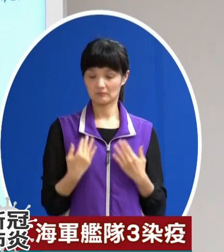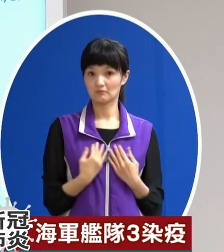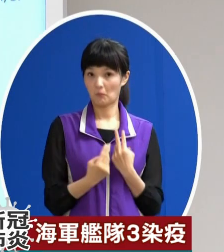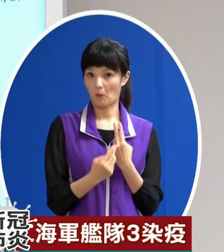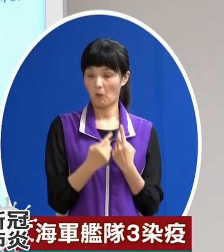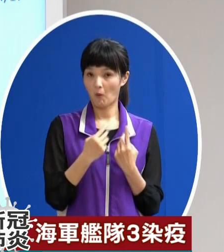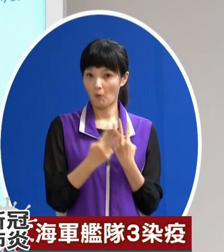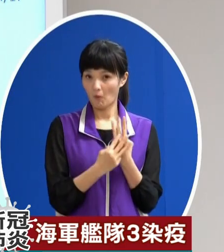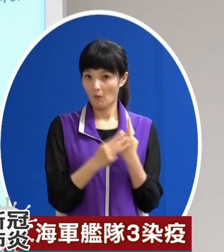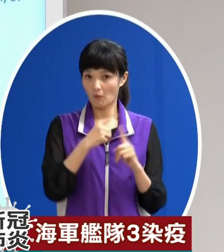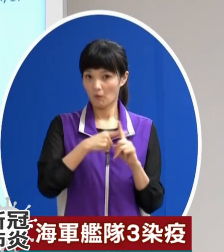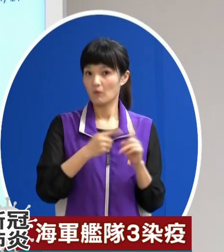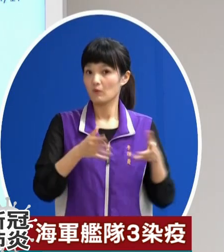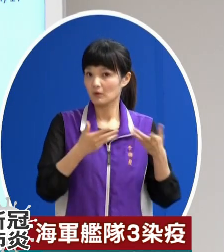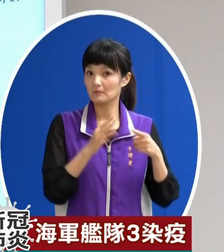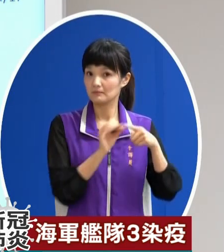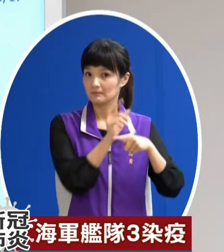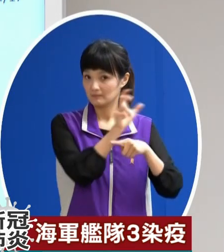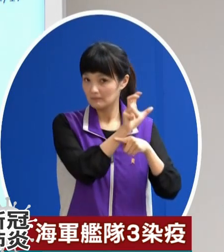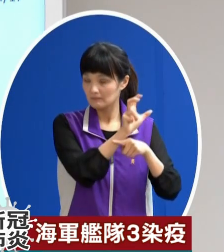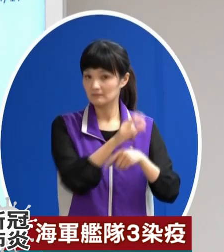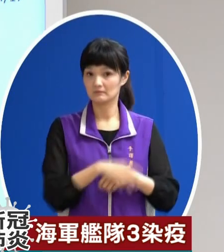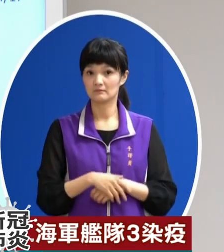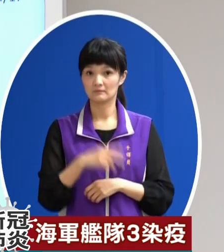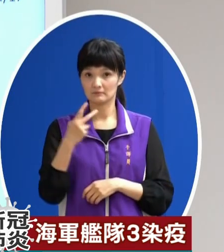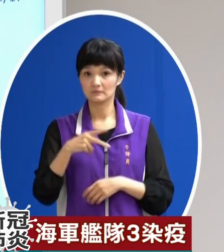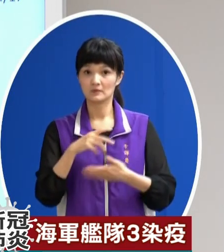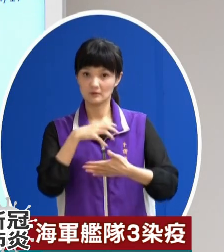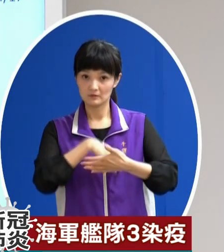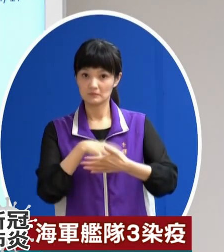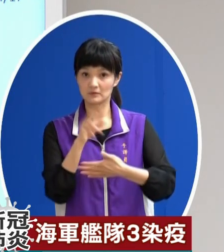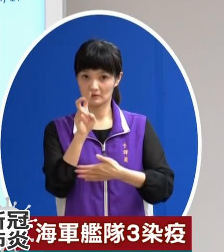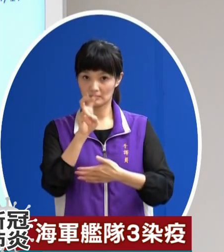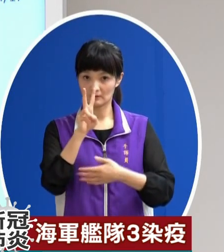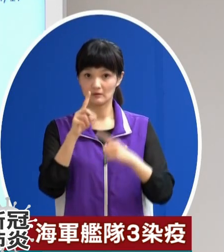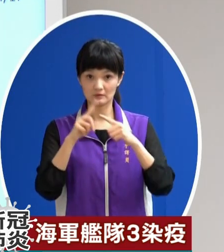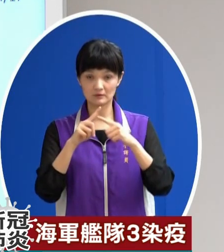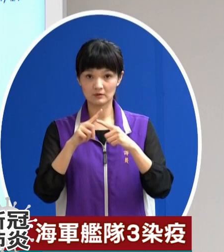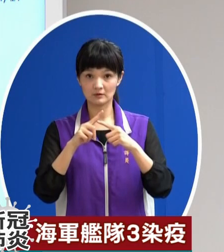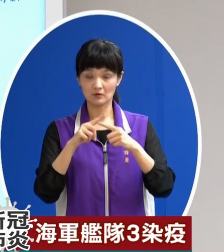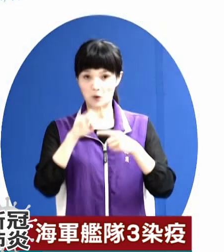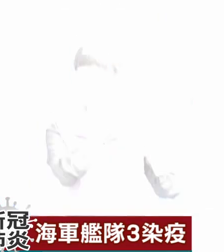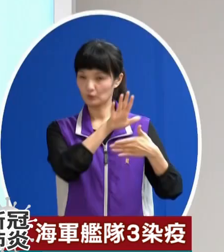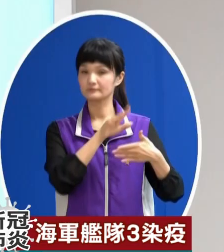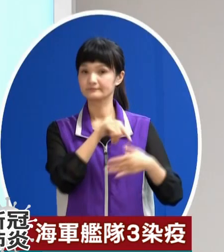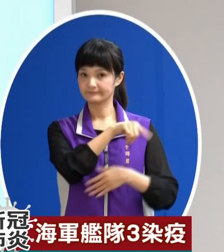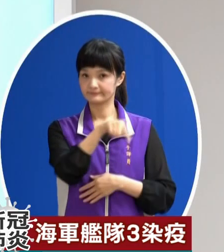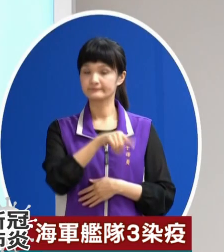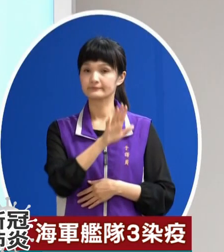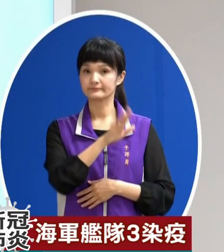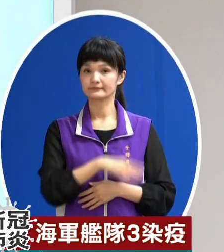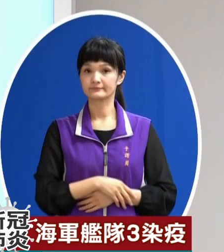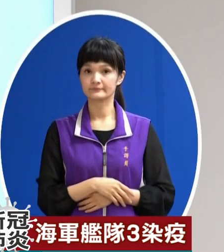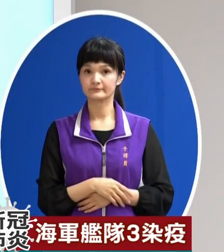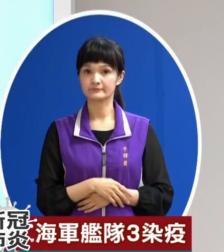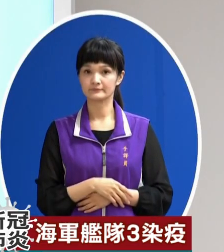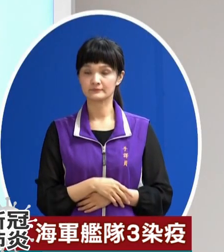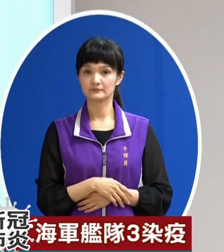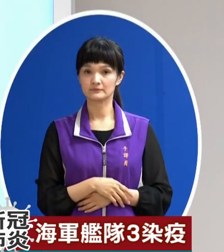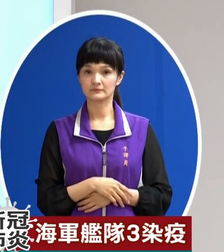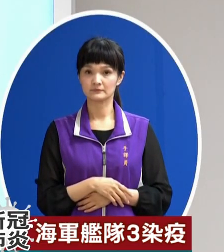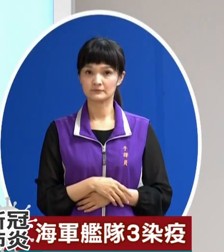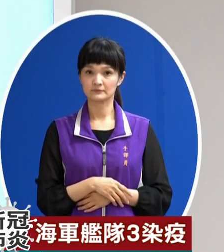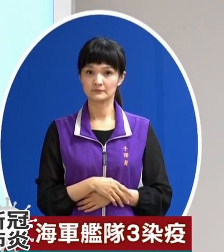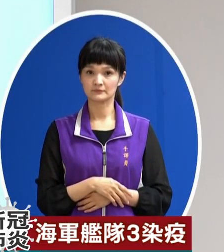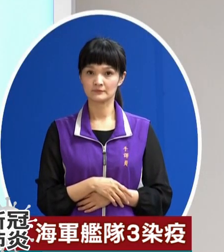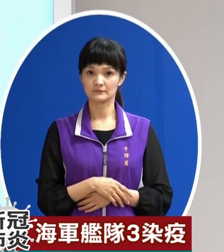70%，里面278位当中包括了22位的无症状的一个感染者哦。这些无症状感染者哦，